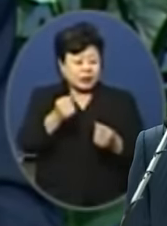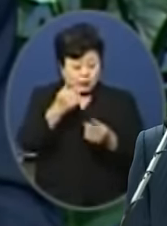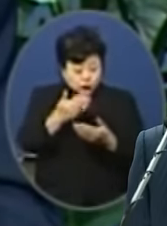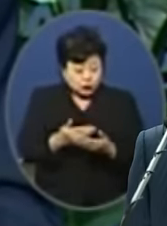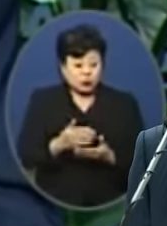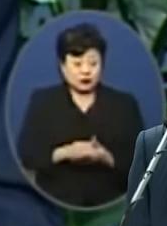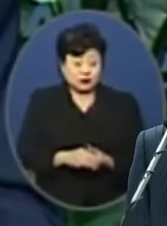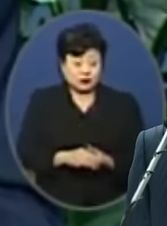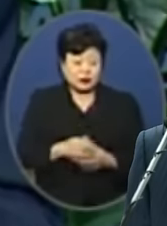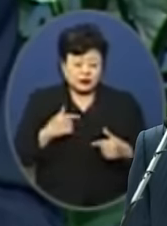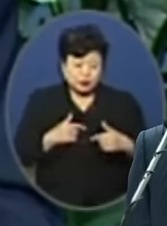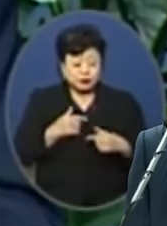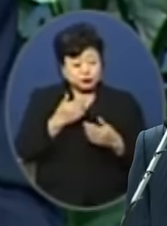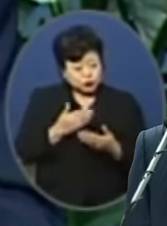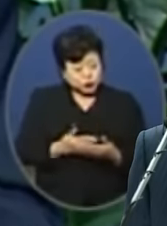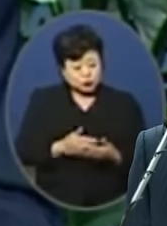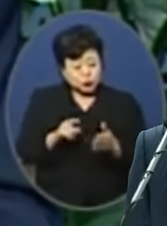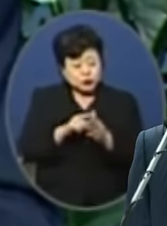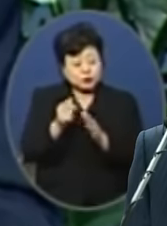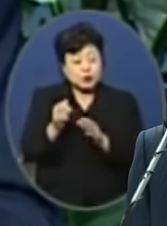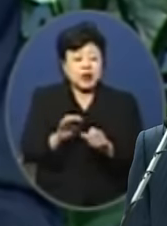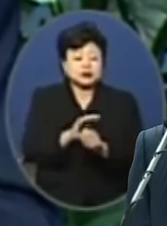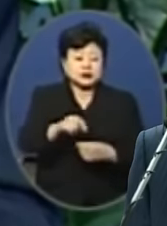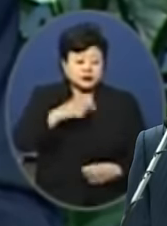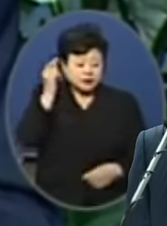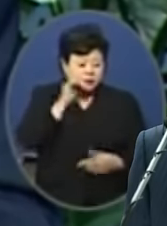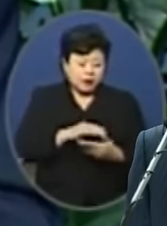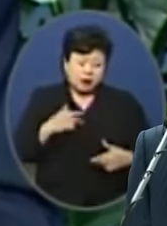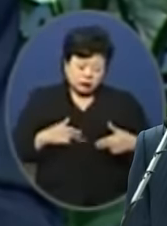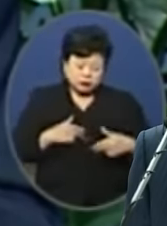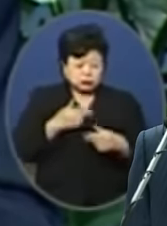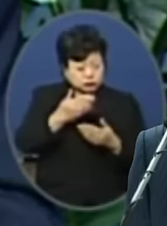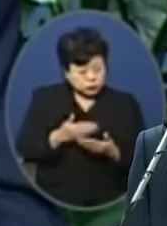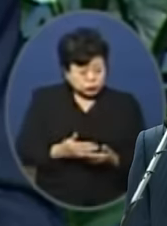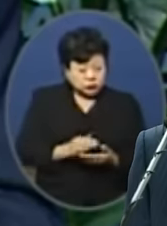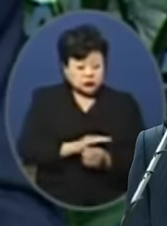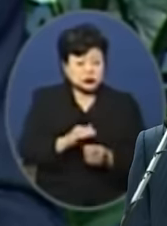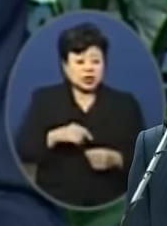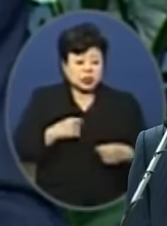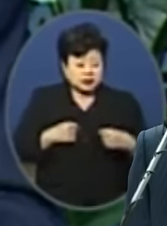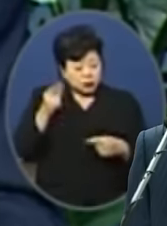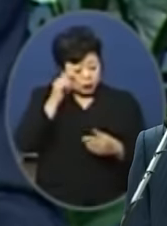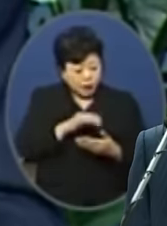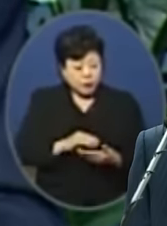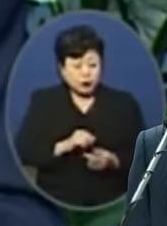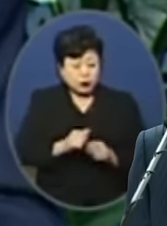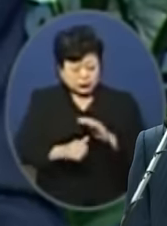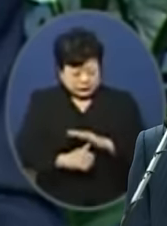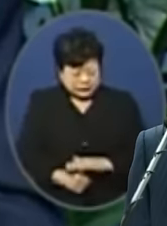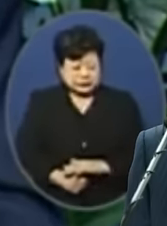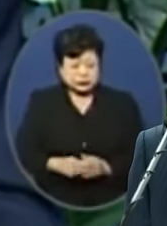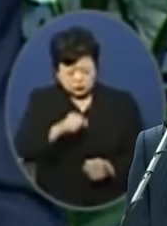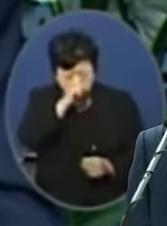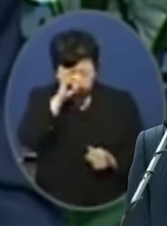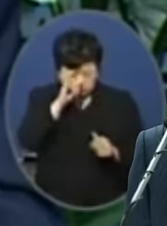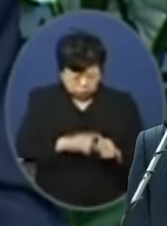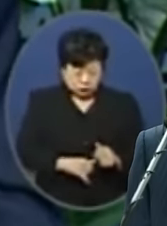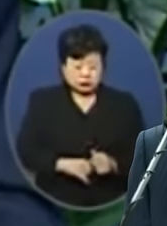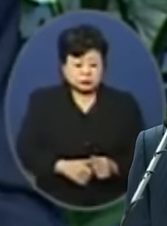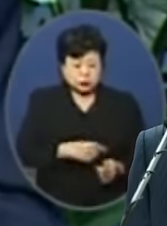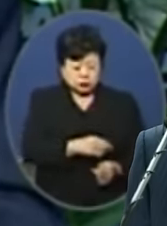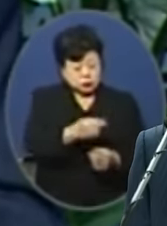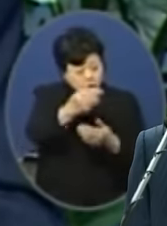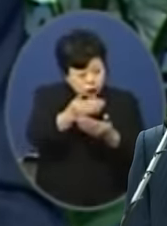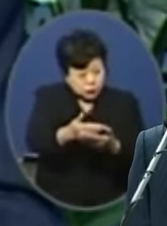주시고 기쁨도 주셨고 믿음, 소망, 사랑, 의, 평강, 희락도 주셨고 사랑과 희락과 화평과 오별, 참음과 자비와 양성과 충성과 온유와